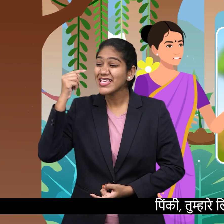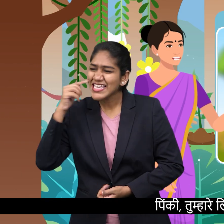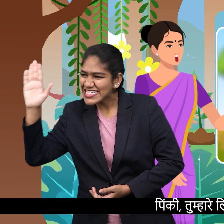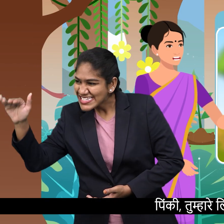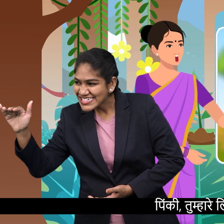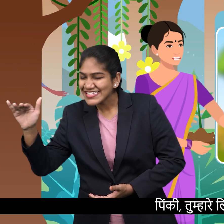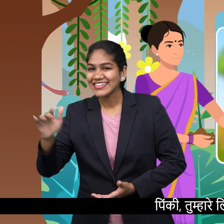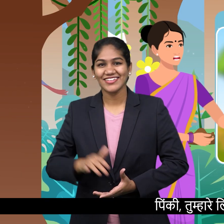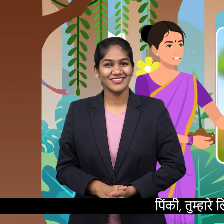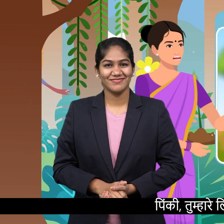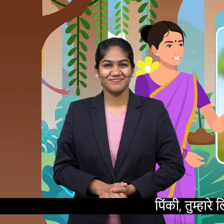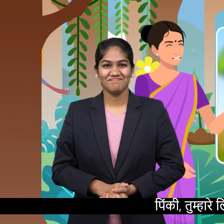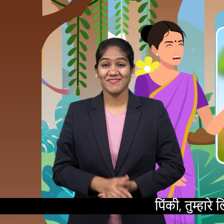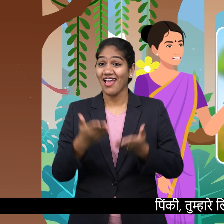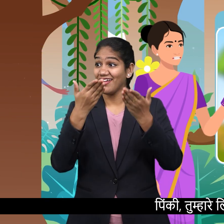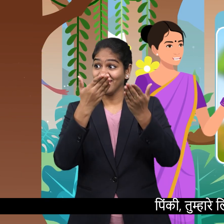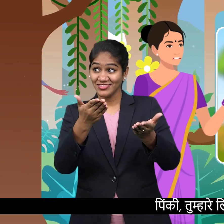पिंकी, तुम्हारे लिए एक गतिविधि है।